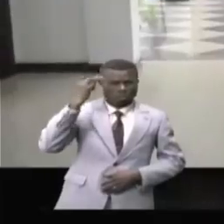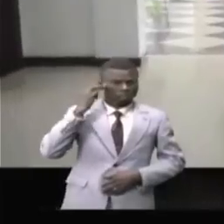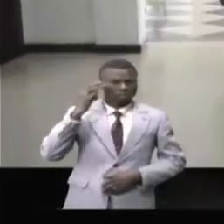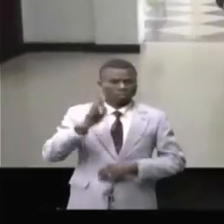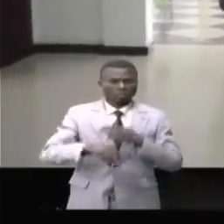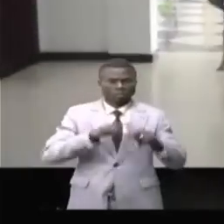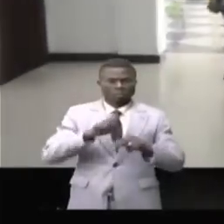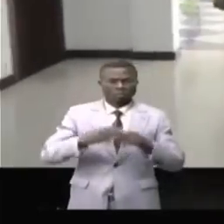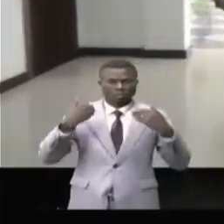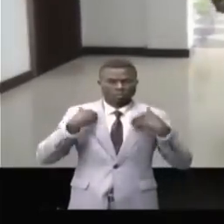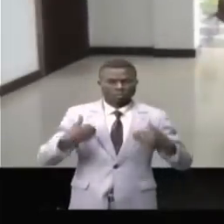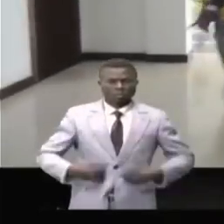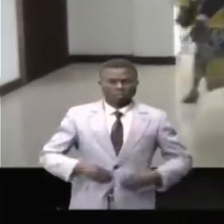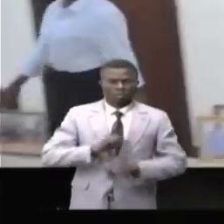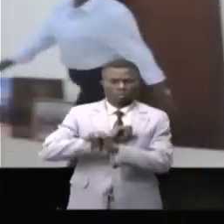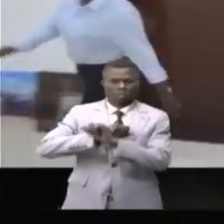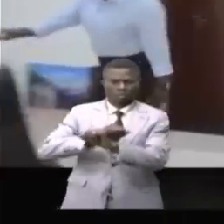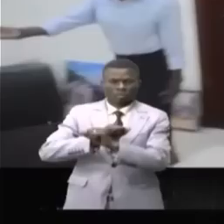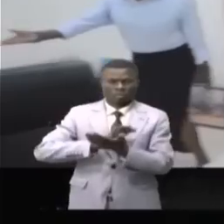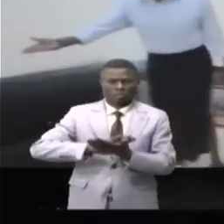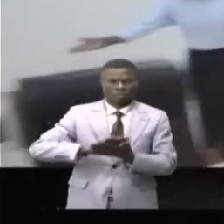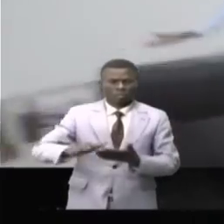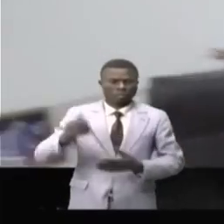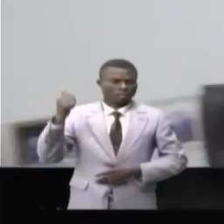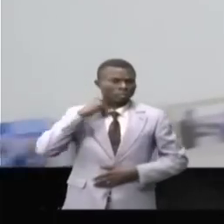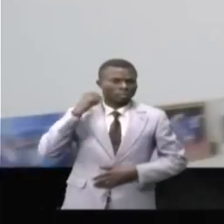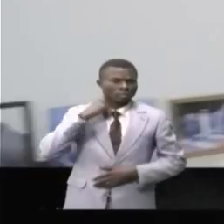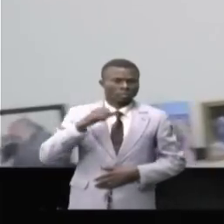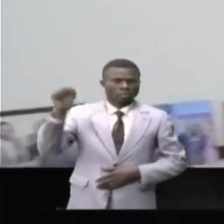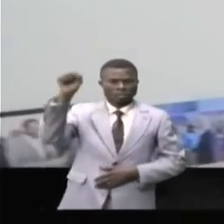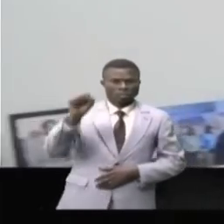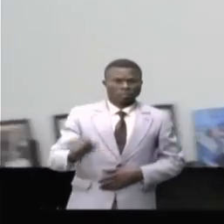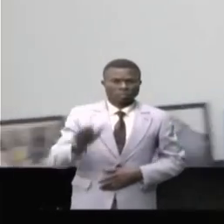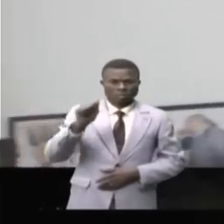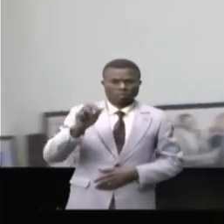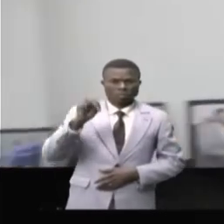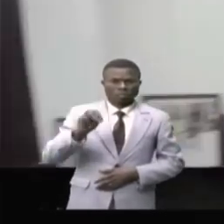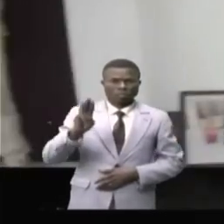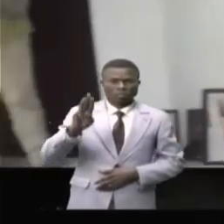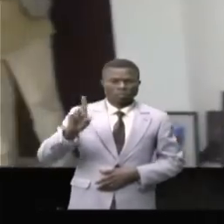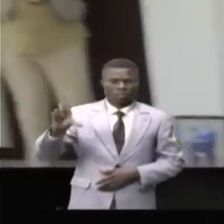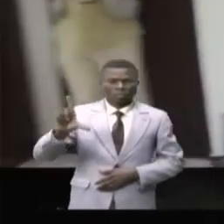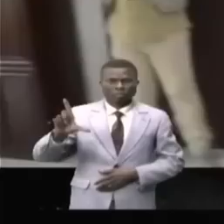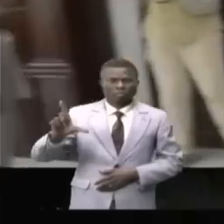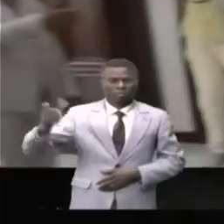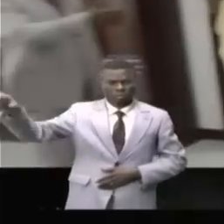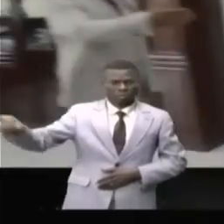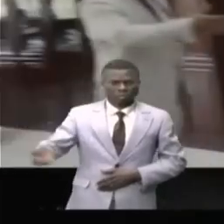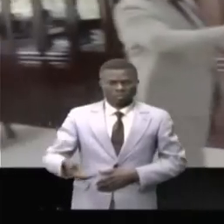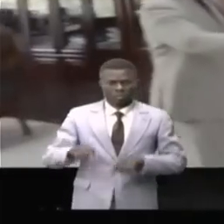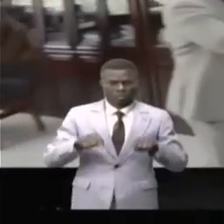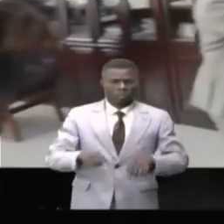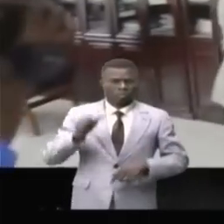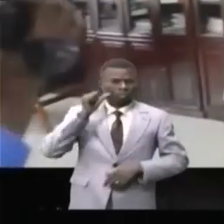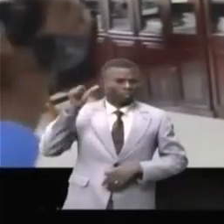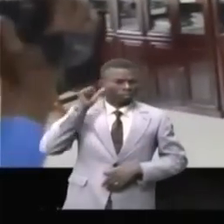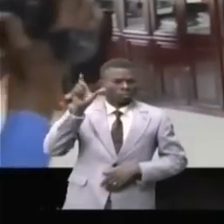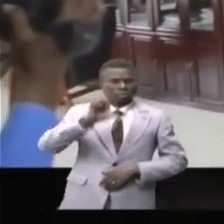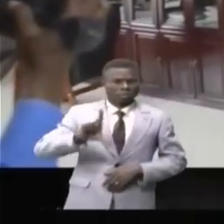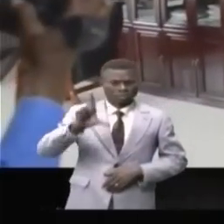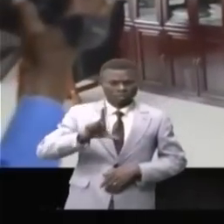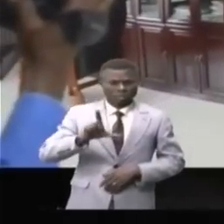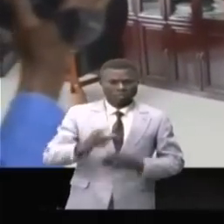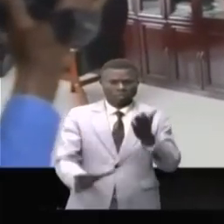Santé publique, Hygiène et Prévention, le docteur Samuel Roger Kamba, a été reçu ce lundi 21 août 2023 par